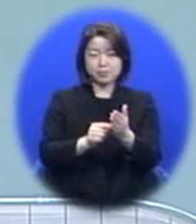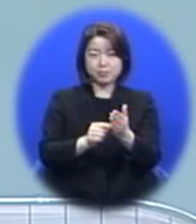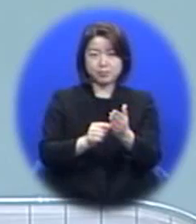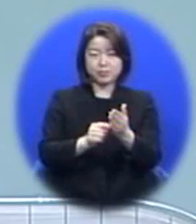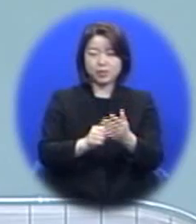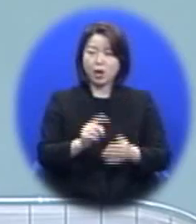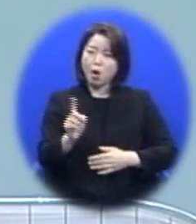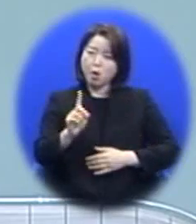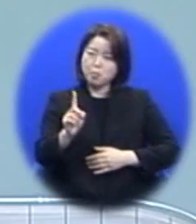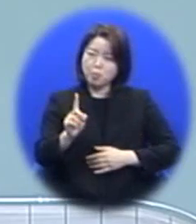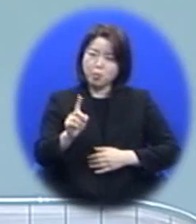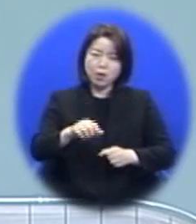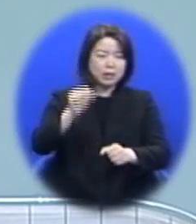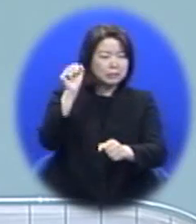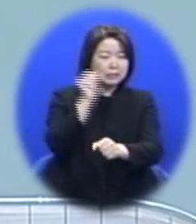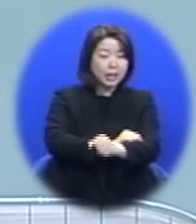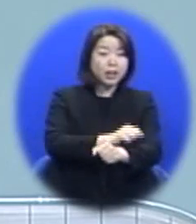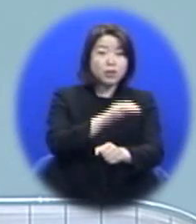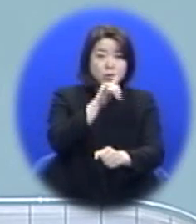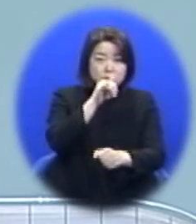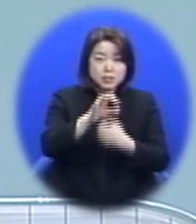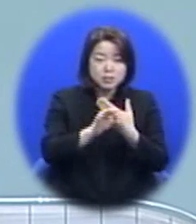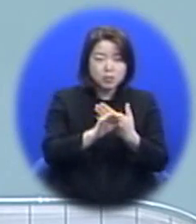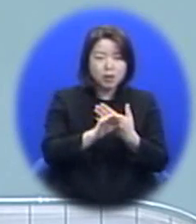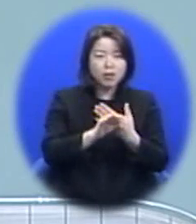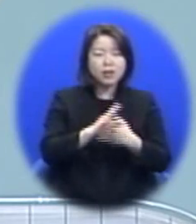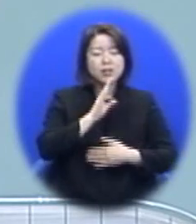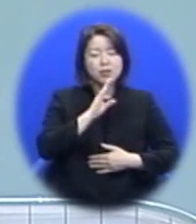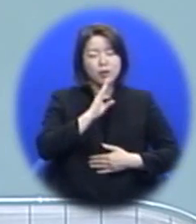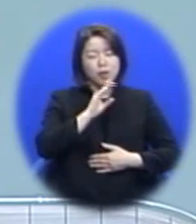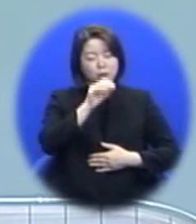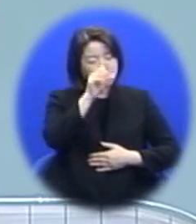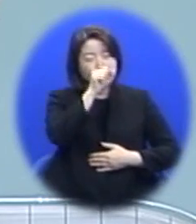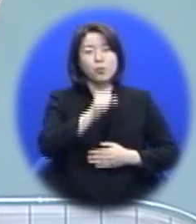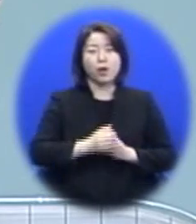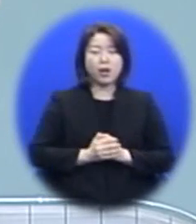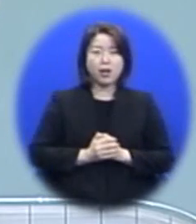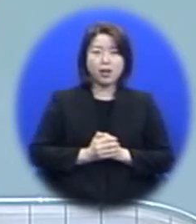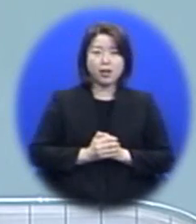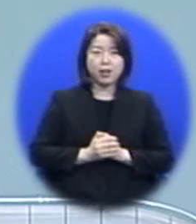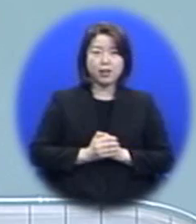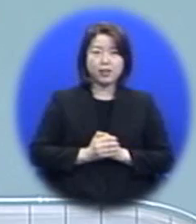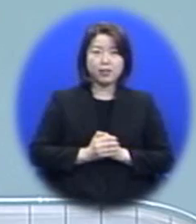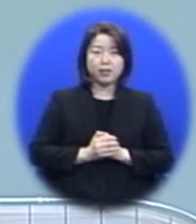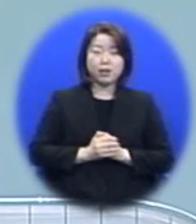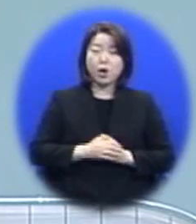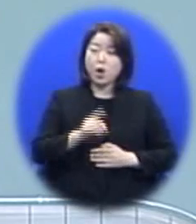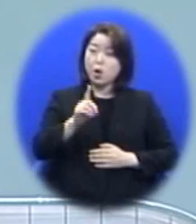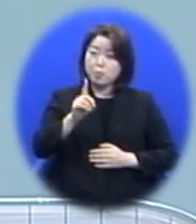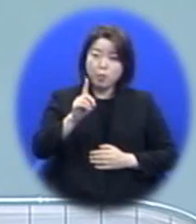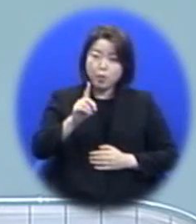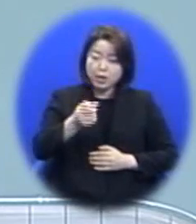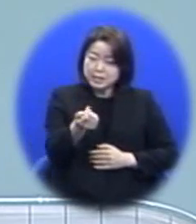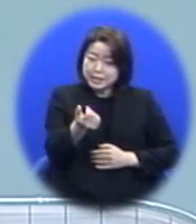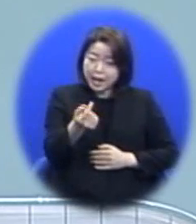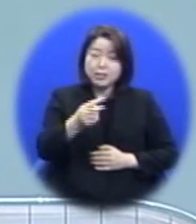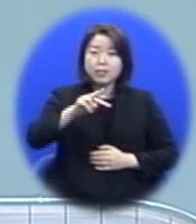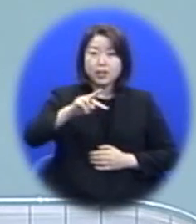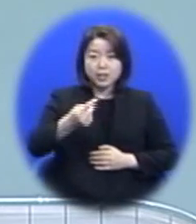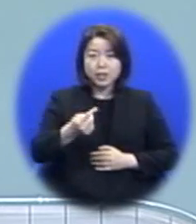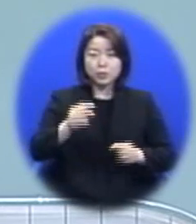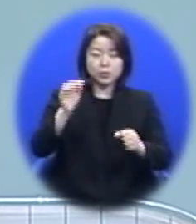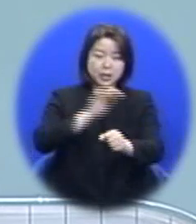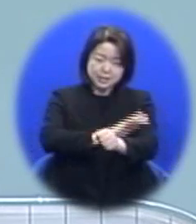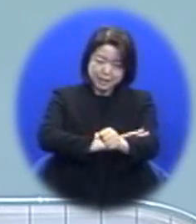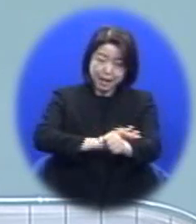뭐 하나라도 잘한 게 있으면 그렇게 좋으네요. 뭐 하나라도 작은 것 하나라도 잘한 거